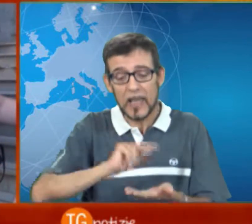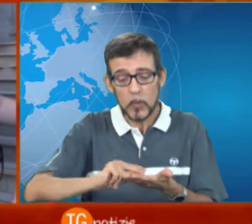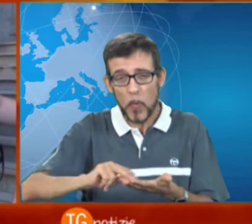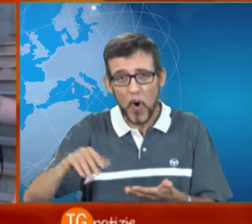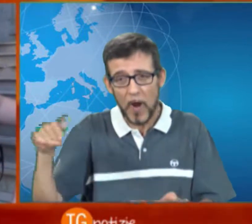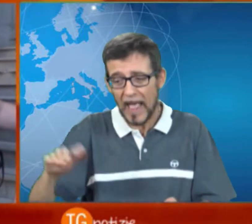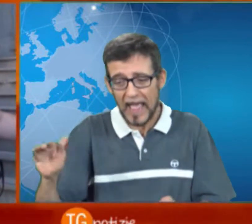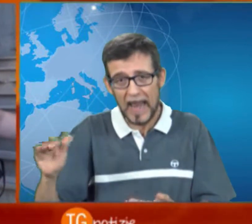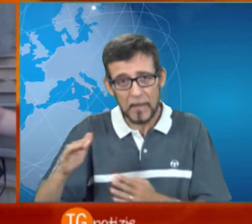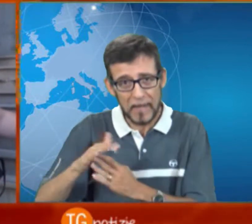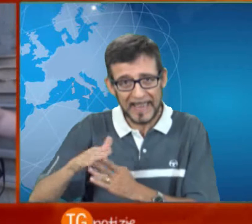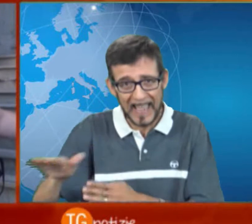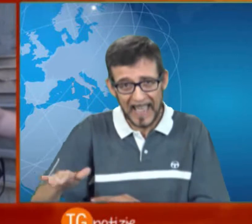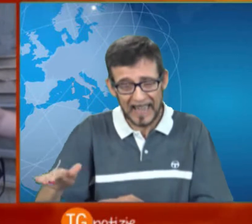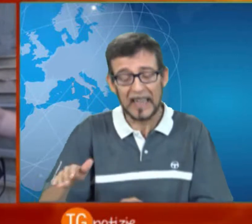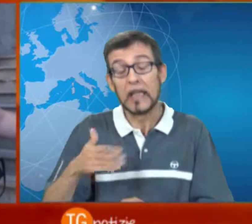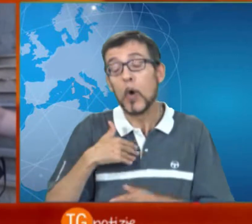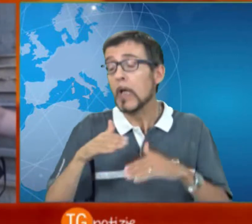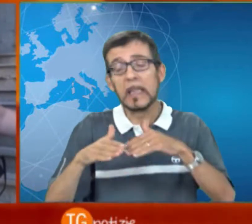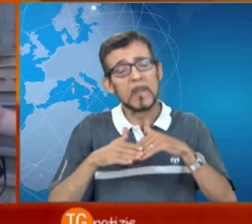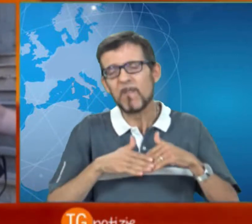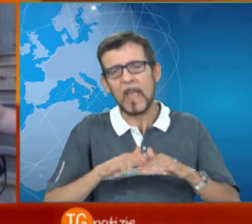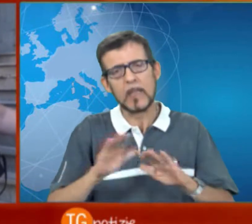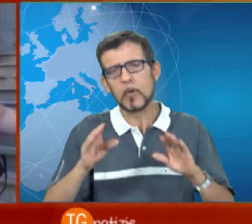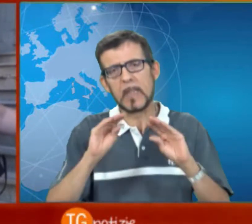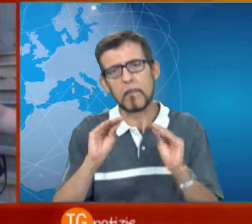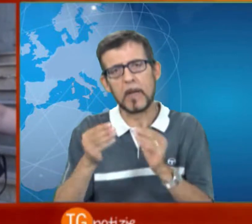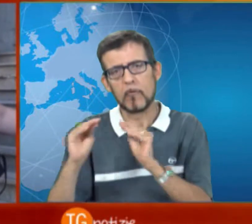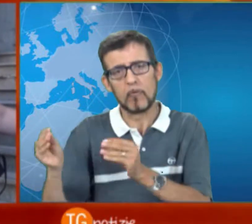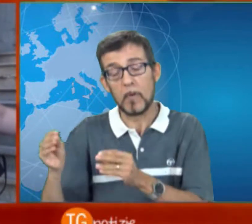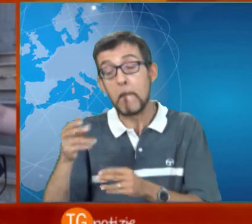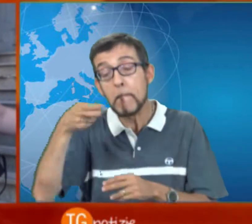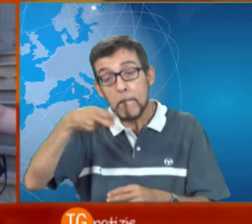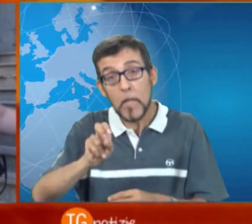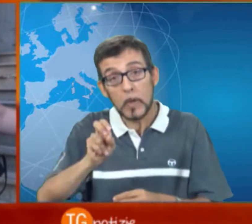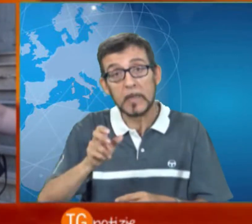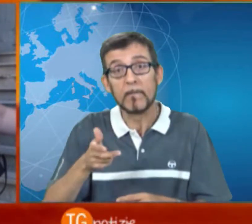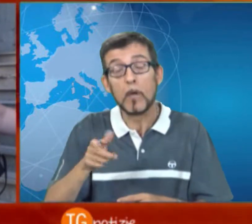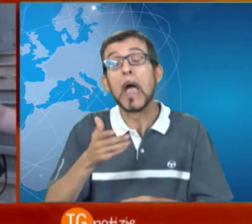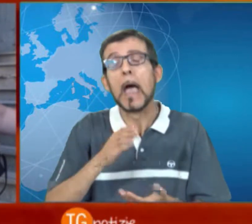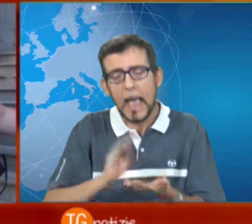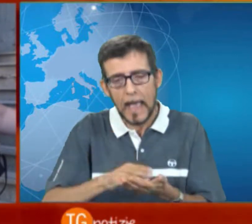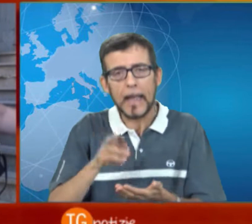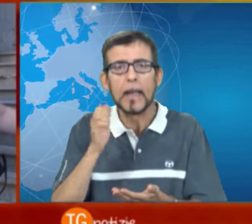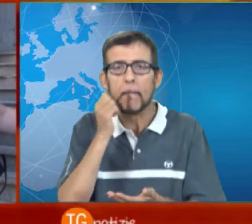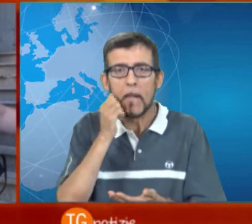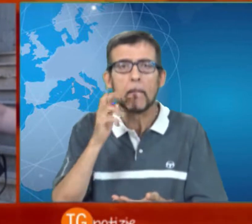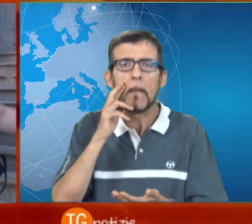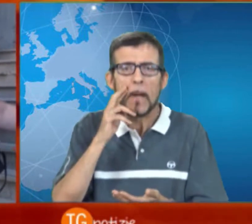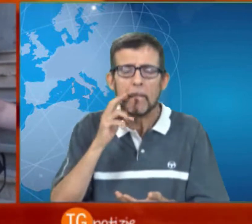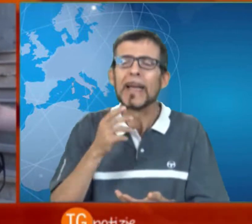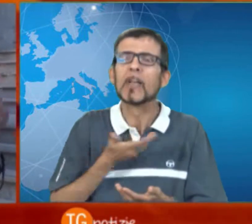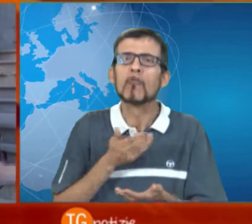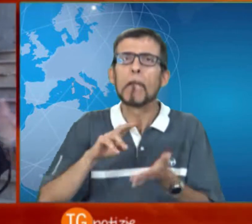e ho sempre tutelato i ragazzi, perché non solo i ragazzi, ma anche i genitori che avevano dei